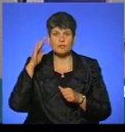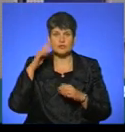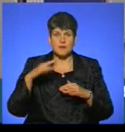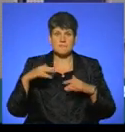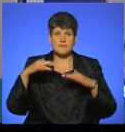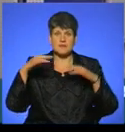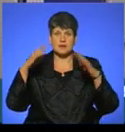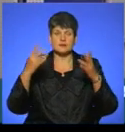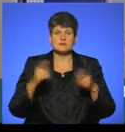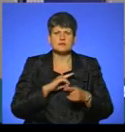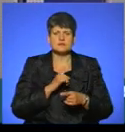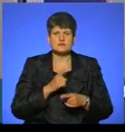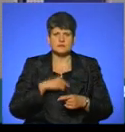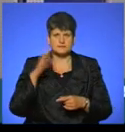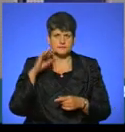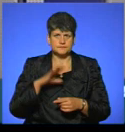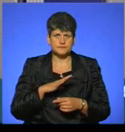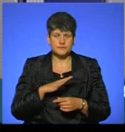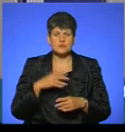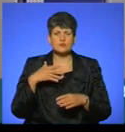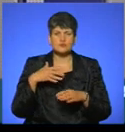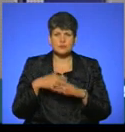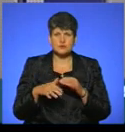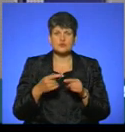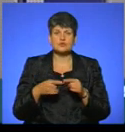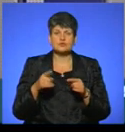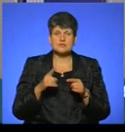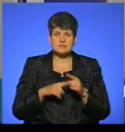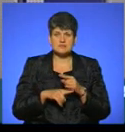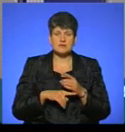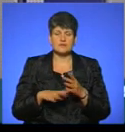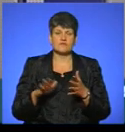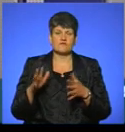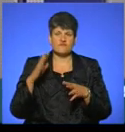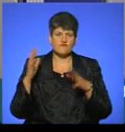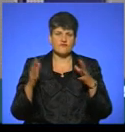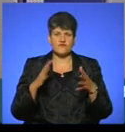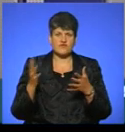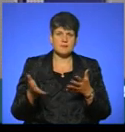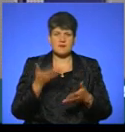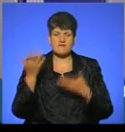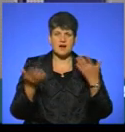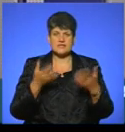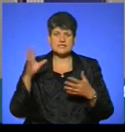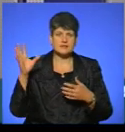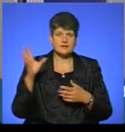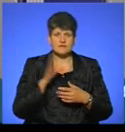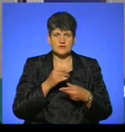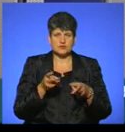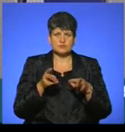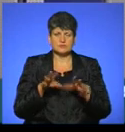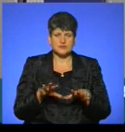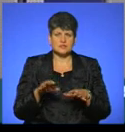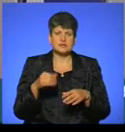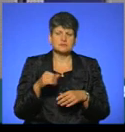інтенсивні потоки були. Розуміло, що такими потоками вимивається всякі осади, в тому числі нафтопродукти, і от